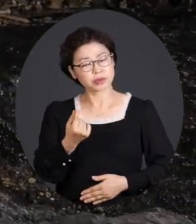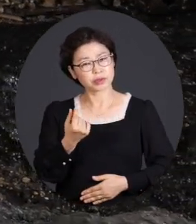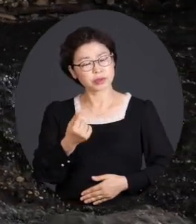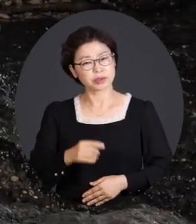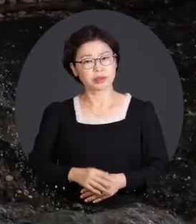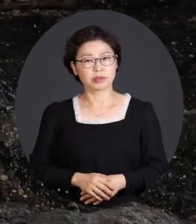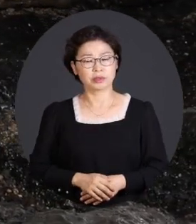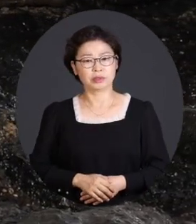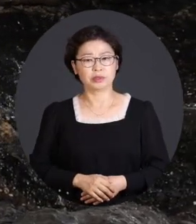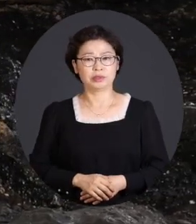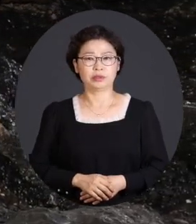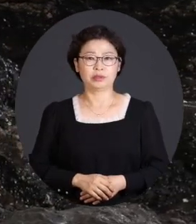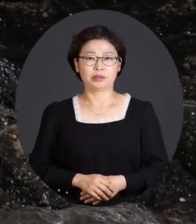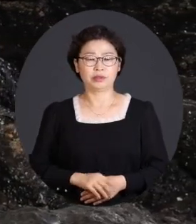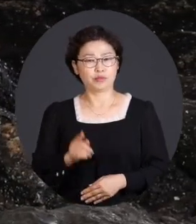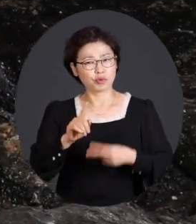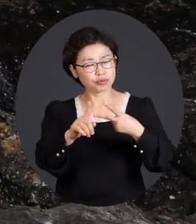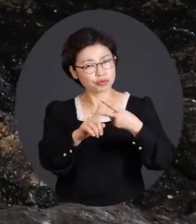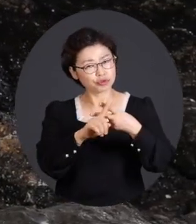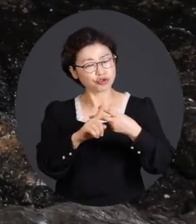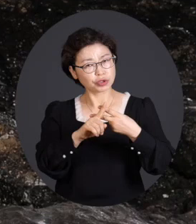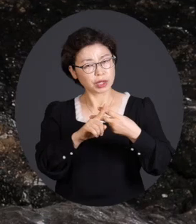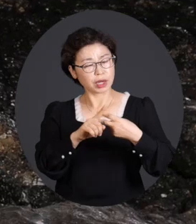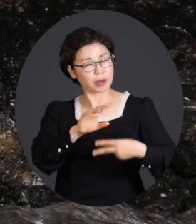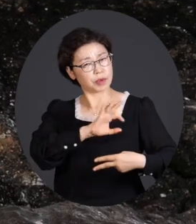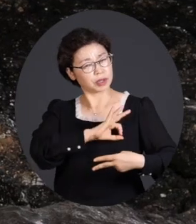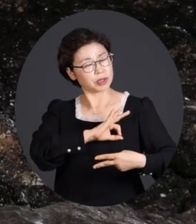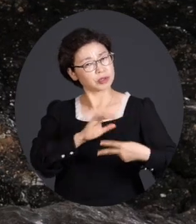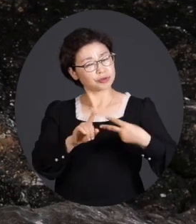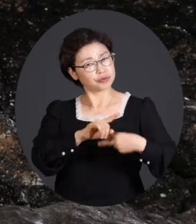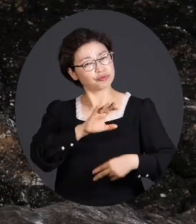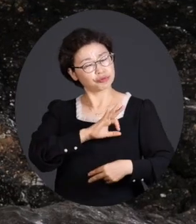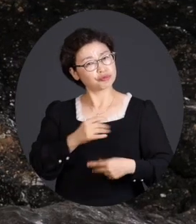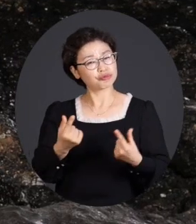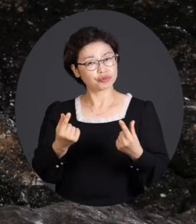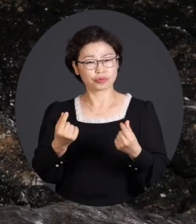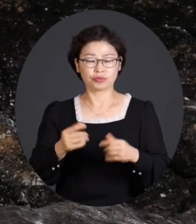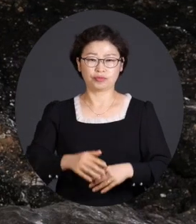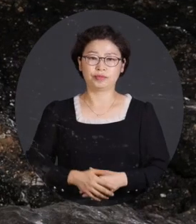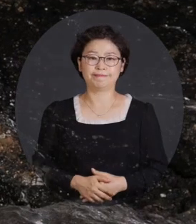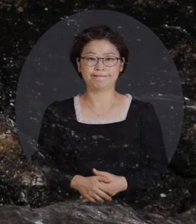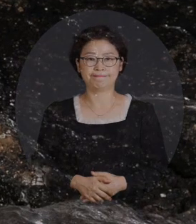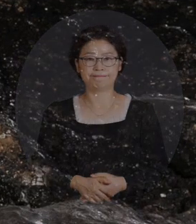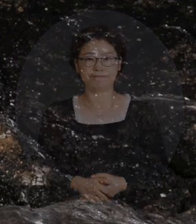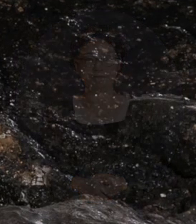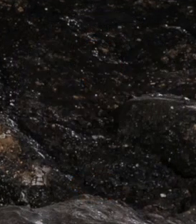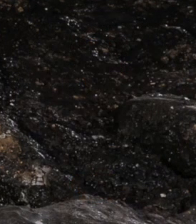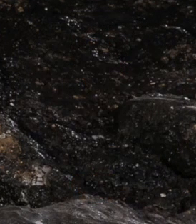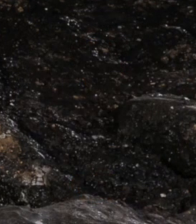학교 배지가 뭐 충자 같은데 충자 가만히다 많이 들어